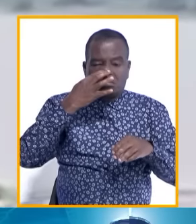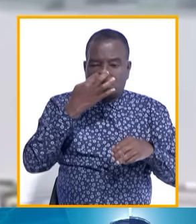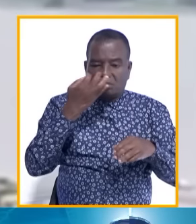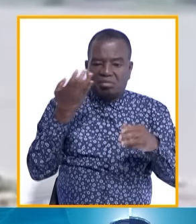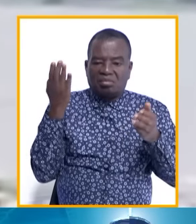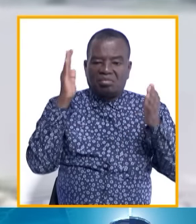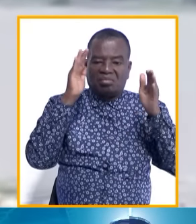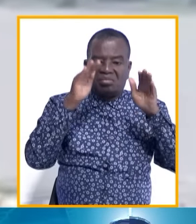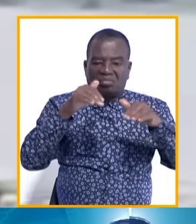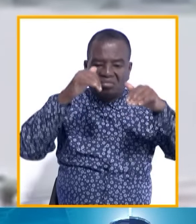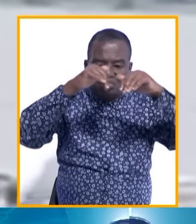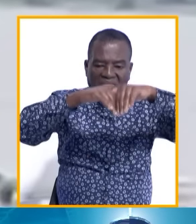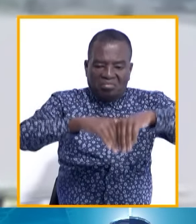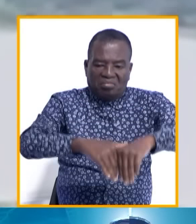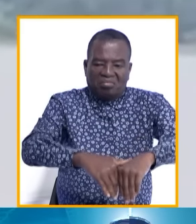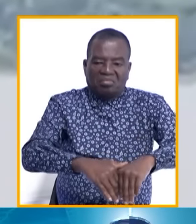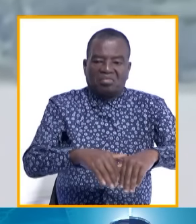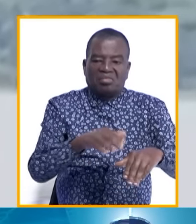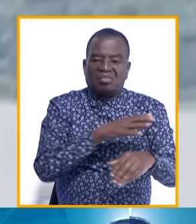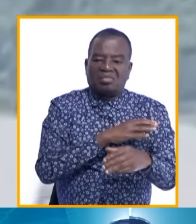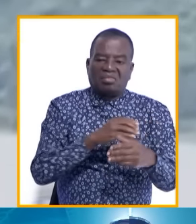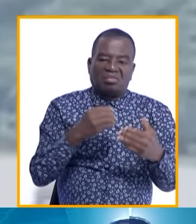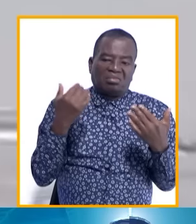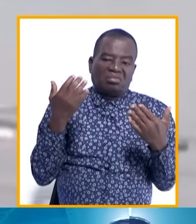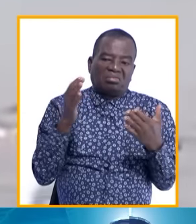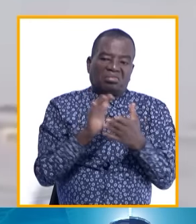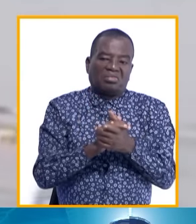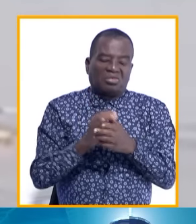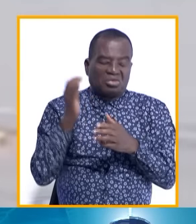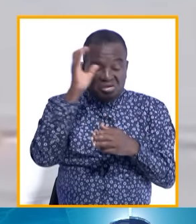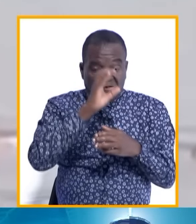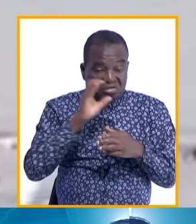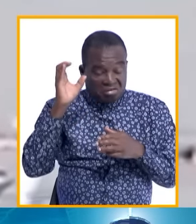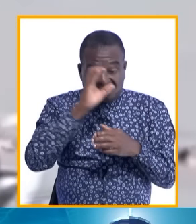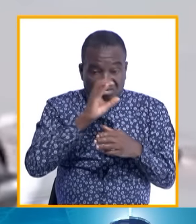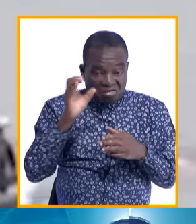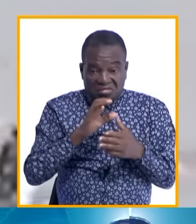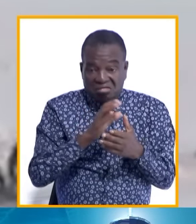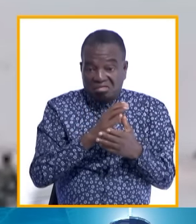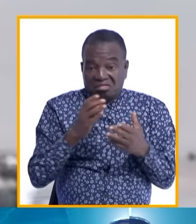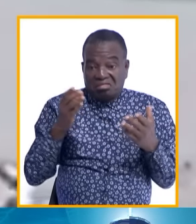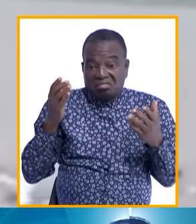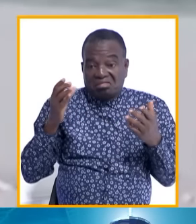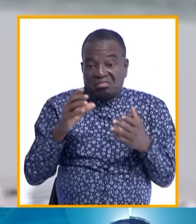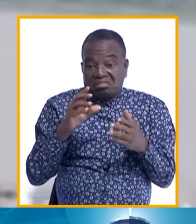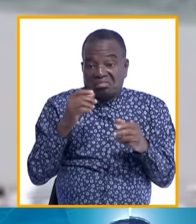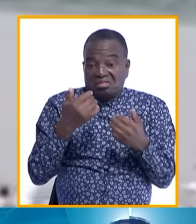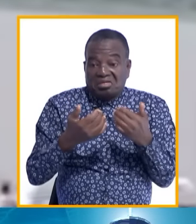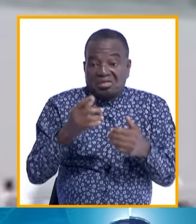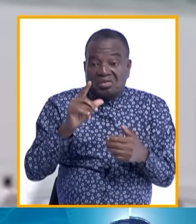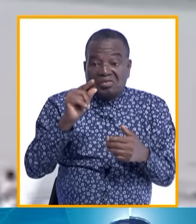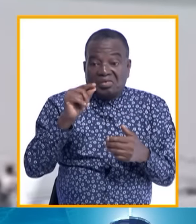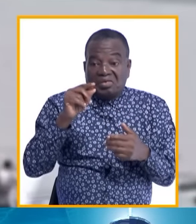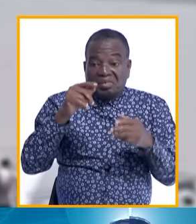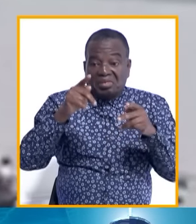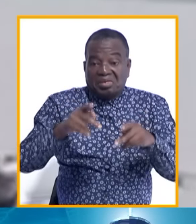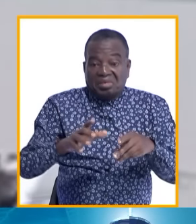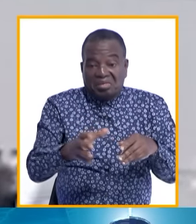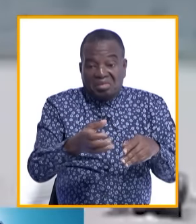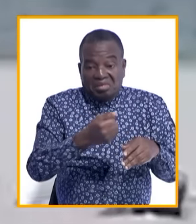marchandises, et qui a fait naufrage la nuit du samedi à dimanche dernier. Pour l'heure, seule une vingtaine de corps ont été récupérés et plus